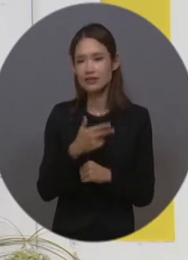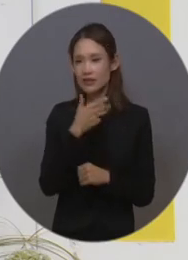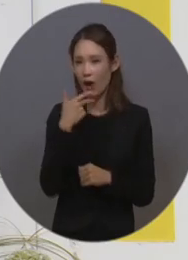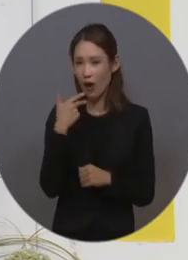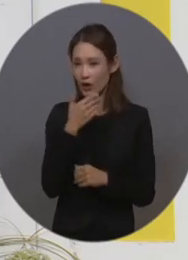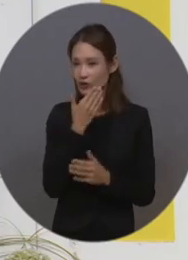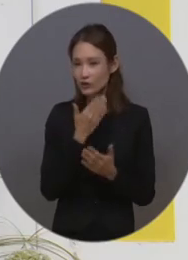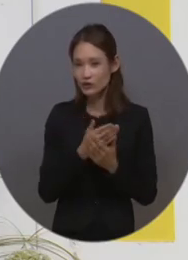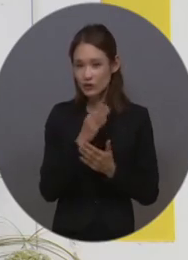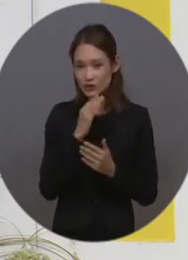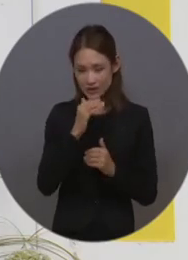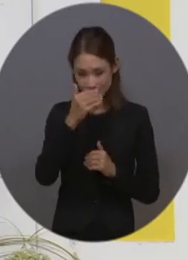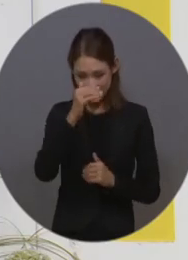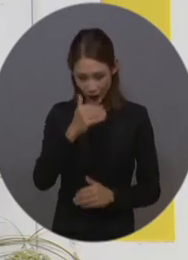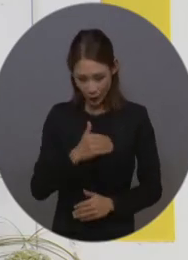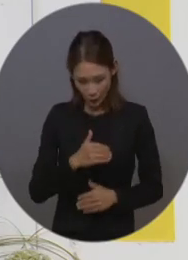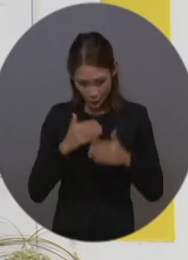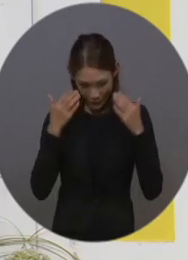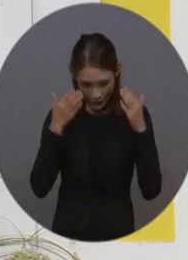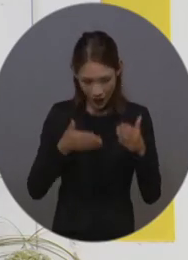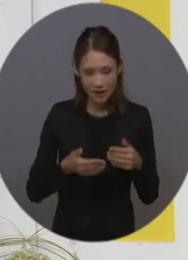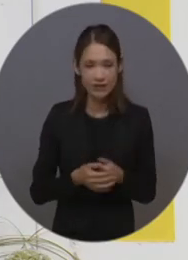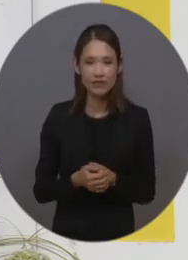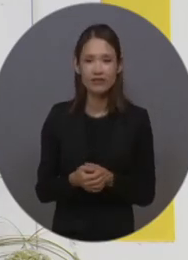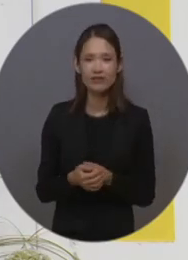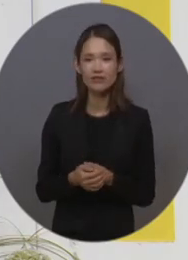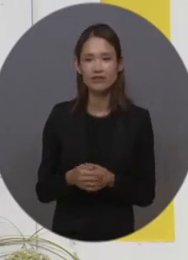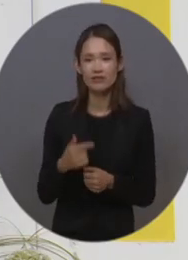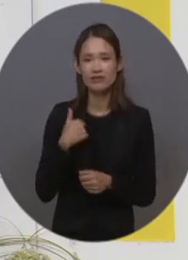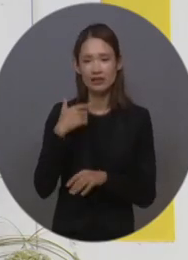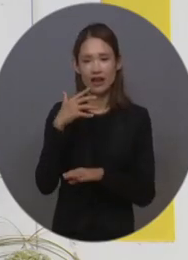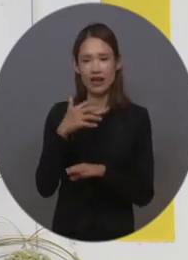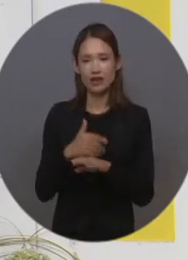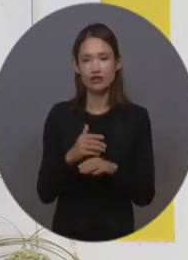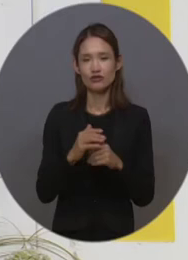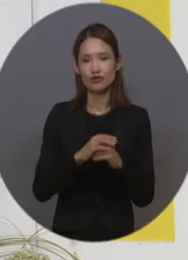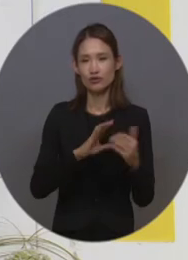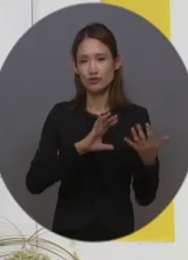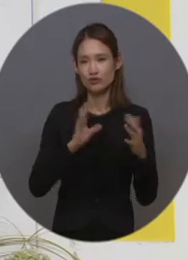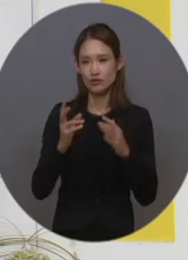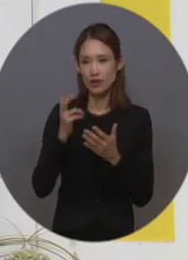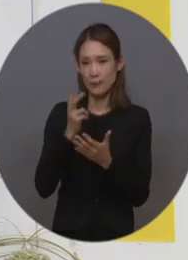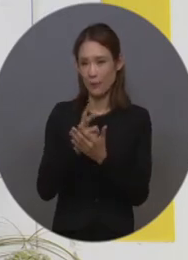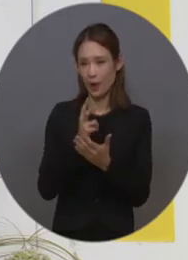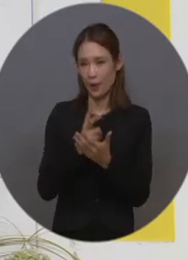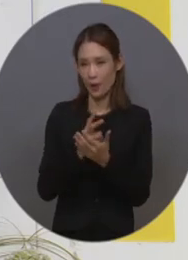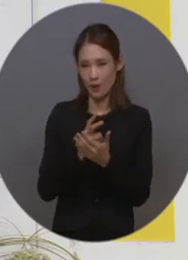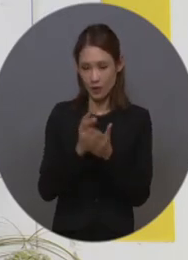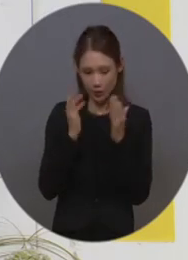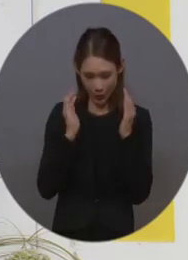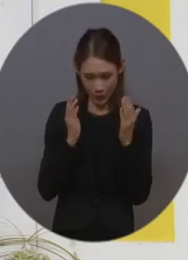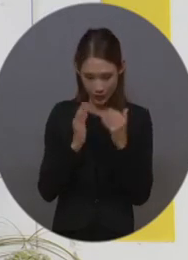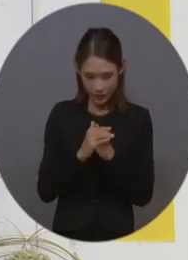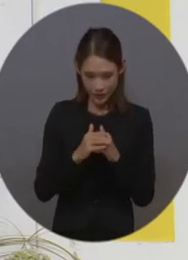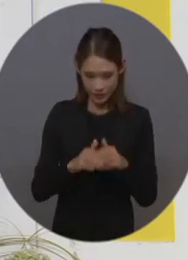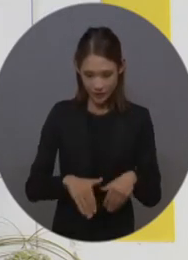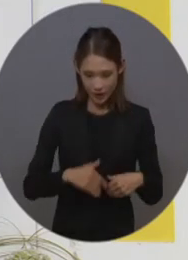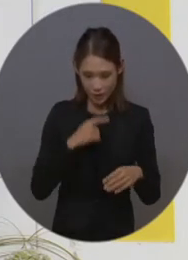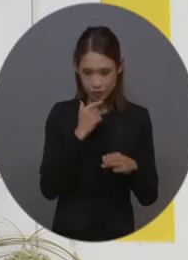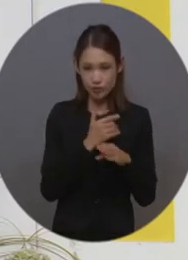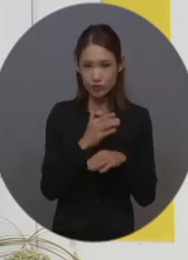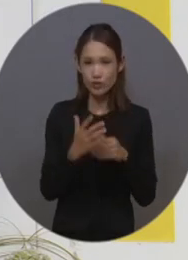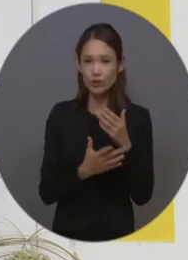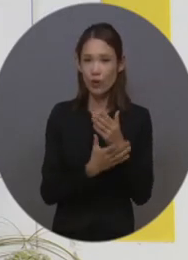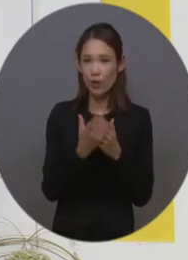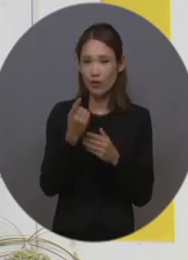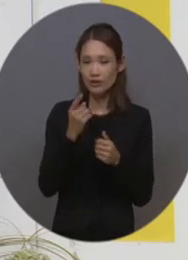중요하지만 그 내용에 빠진 거예요. 그래서 네. 아, 이거 내가 나중에 국제법을 공부해서 남북 통일을 네. 하는데 내가